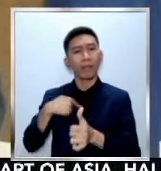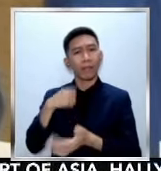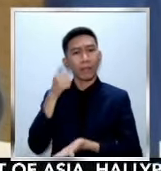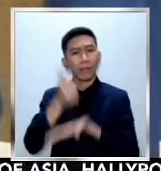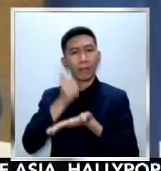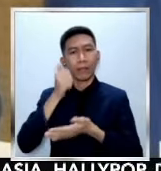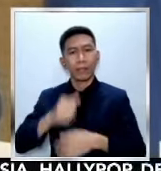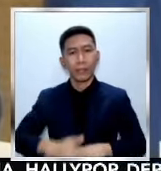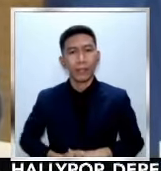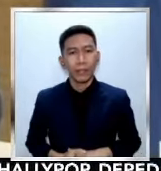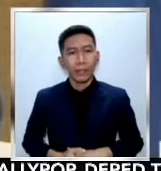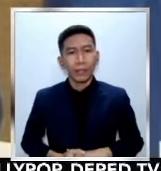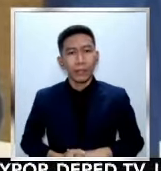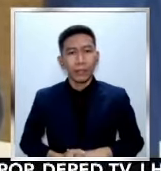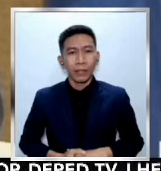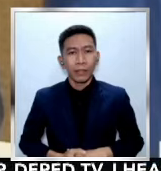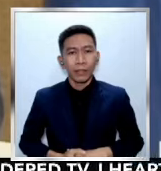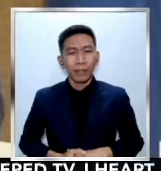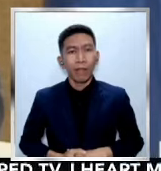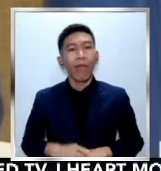Eh, kung hindi ako mag-release,